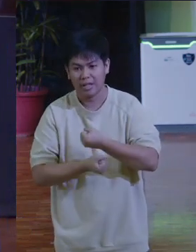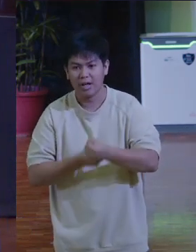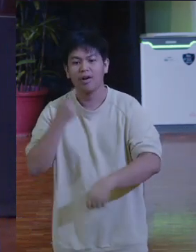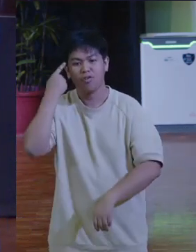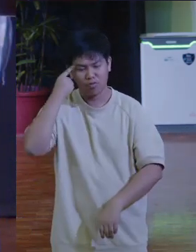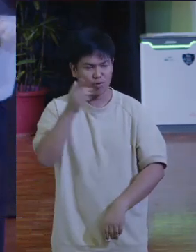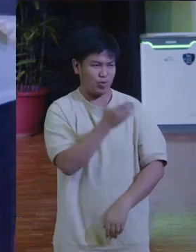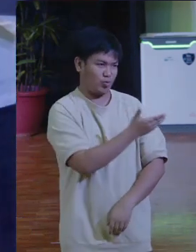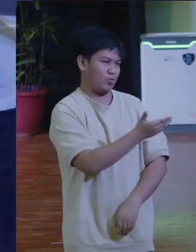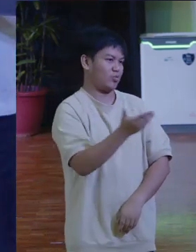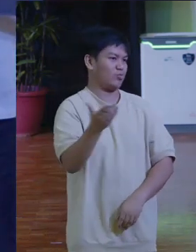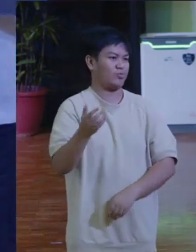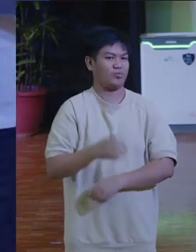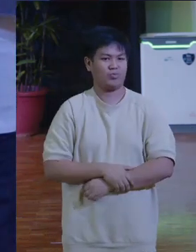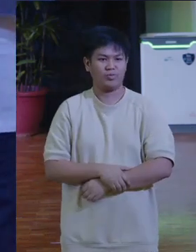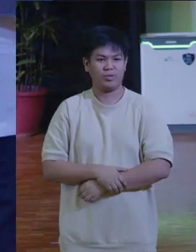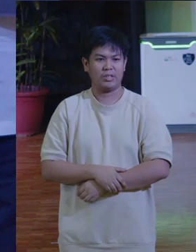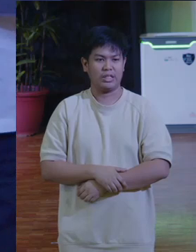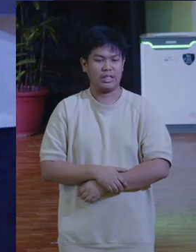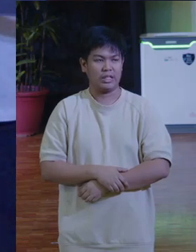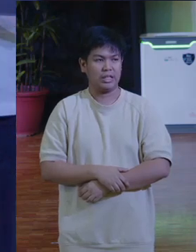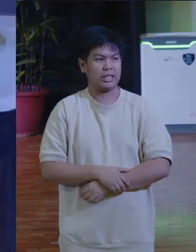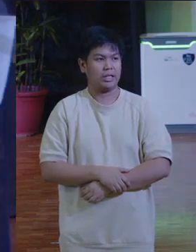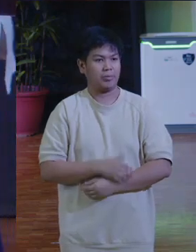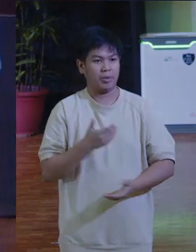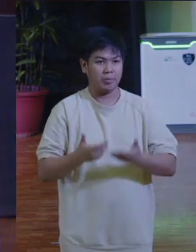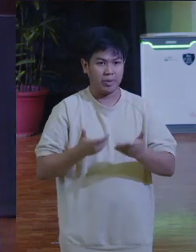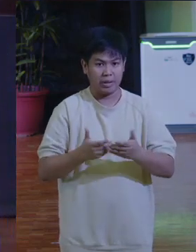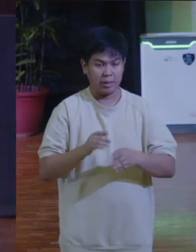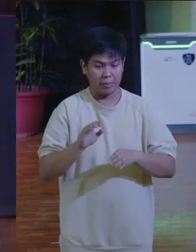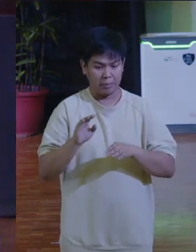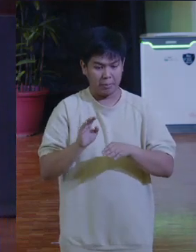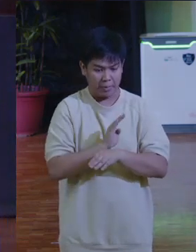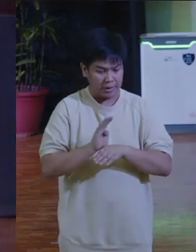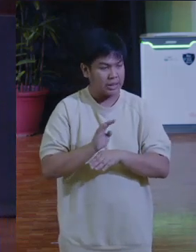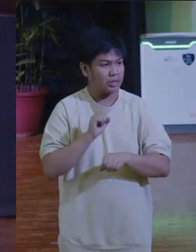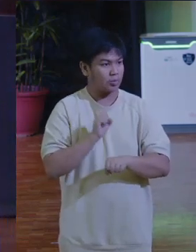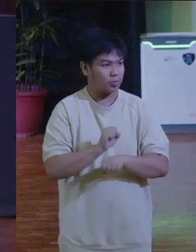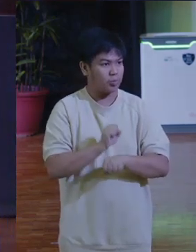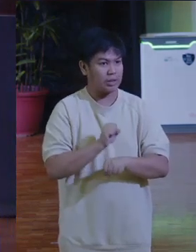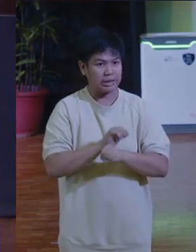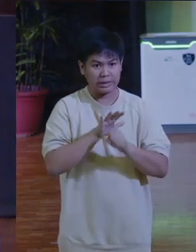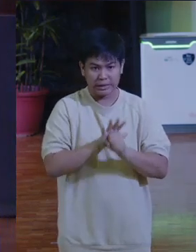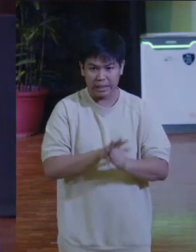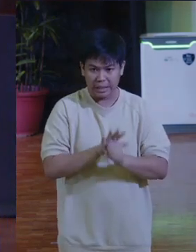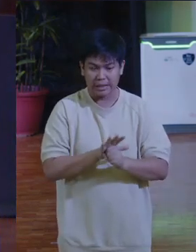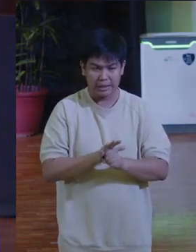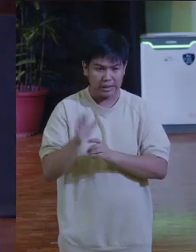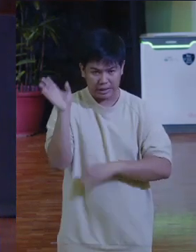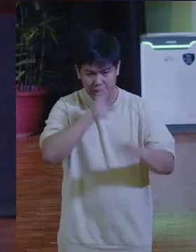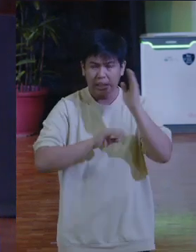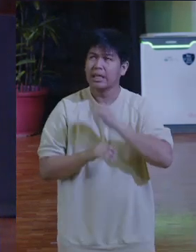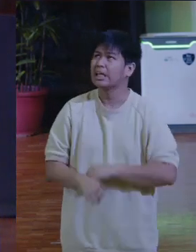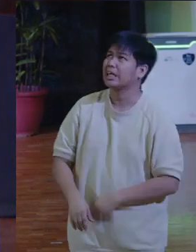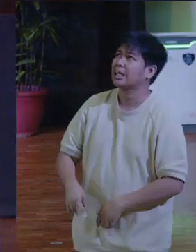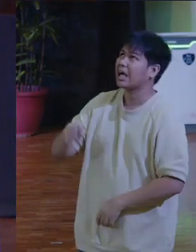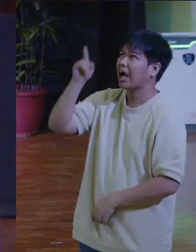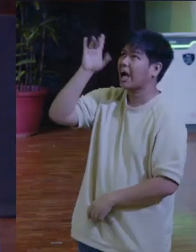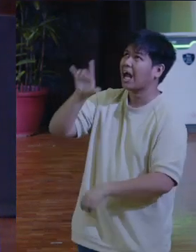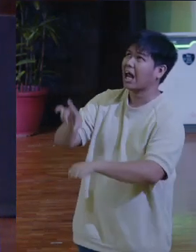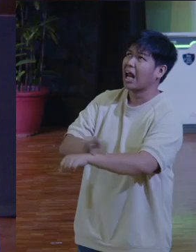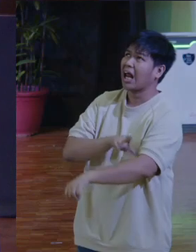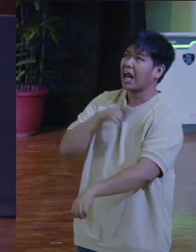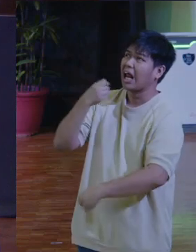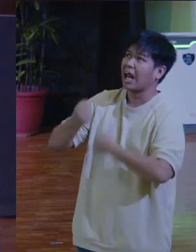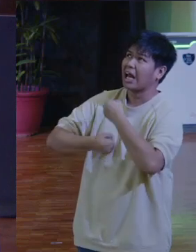mga napapasailalim sa pagsubok at paghihirap ng buhay. At kung minsan humihiyaw tayo sa Panginoon, hanggang kailan ba ito, O